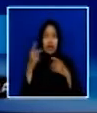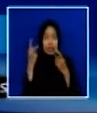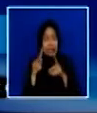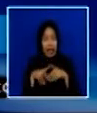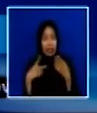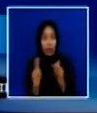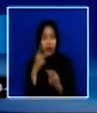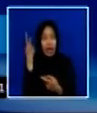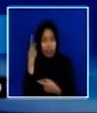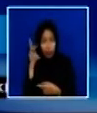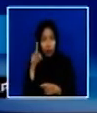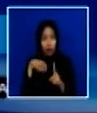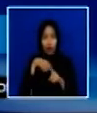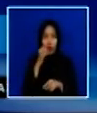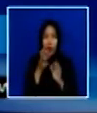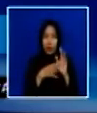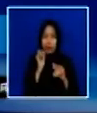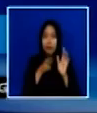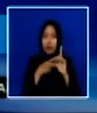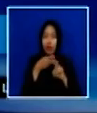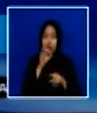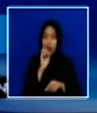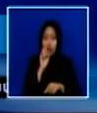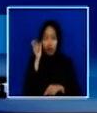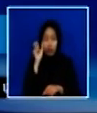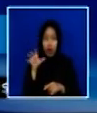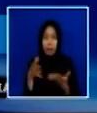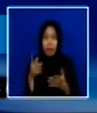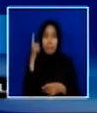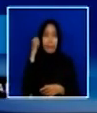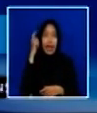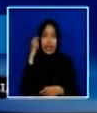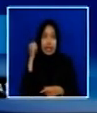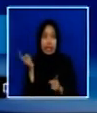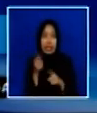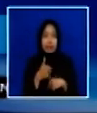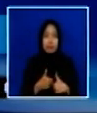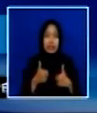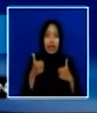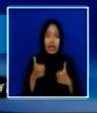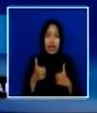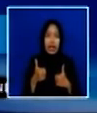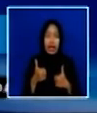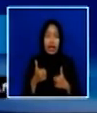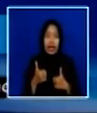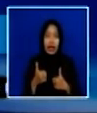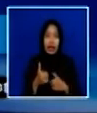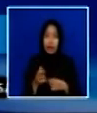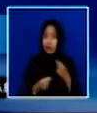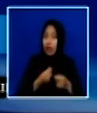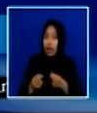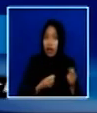bisa sampai bisa menghasilkan hal yang diinginkan dan gratis ini sehingga